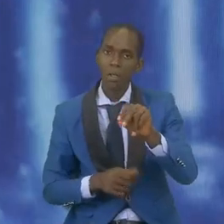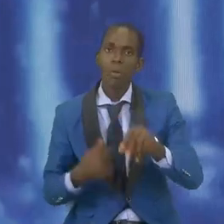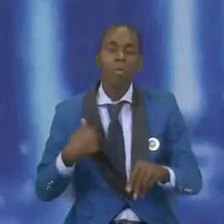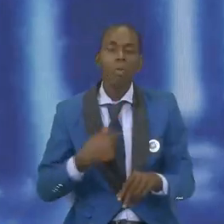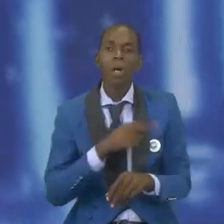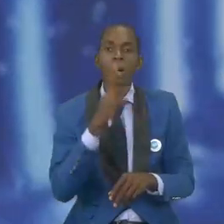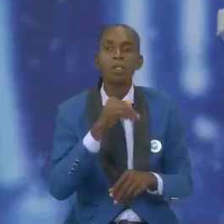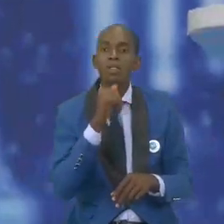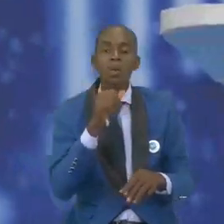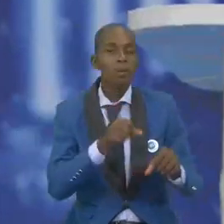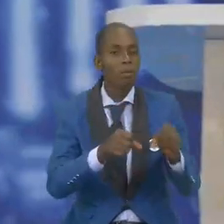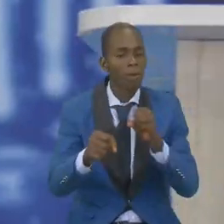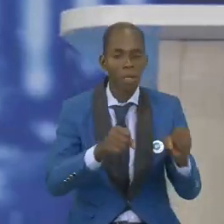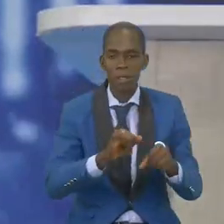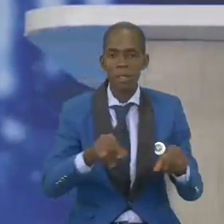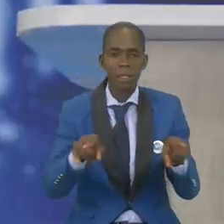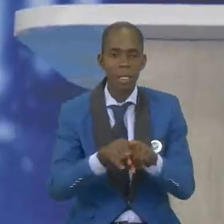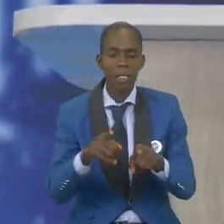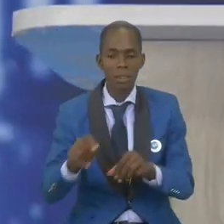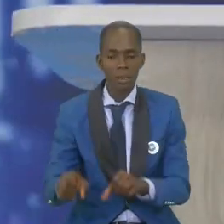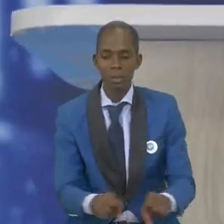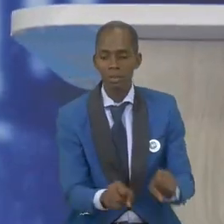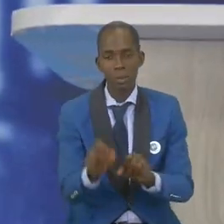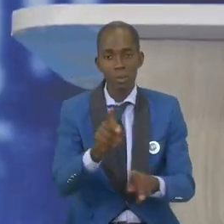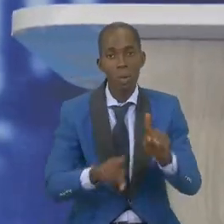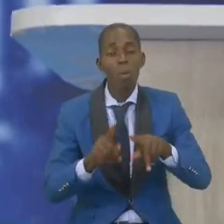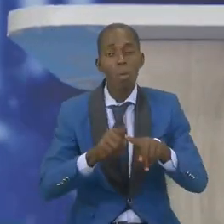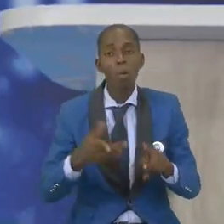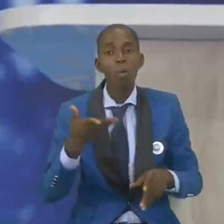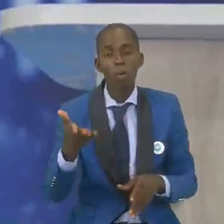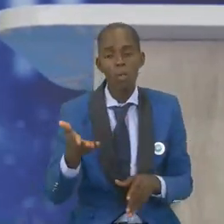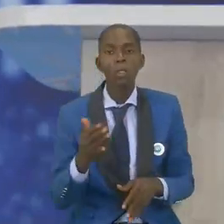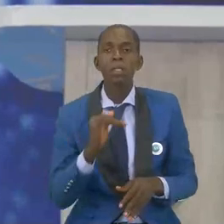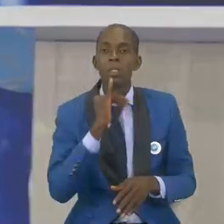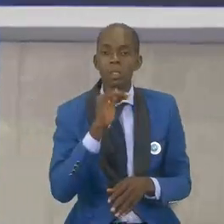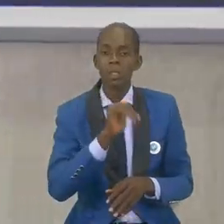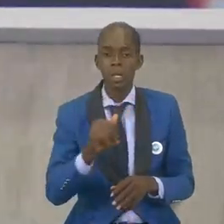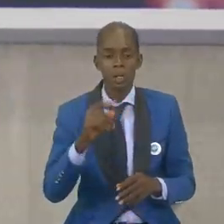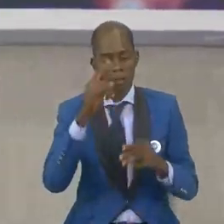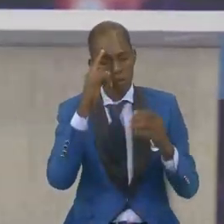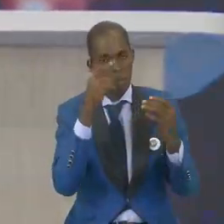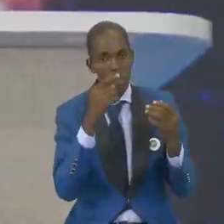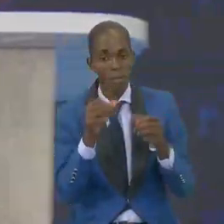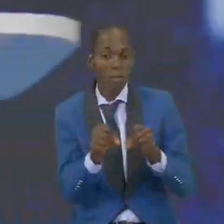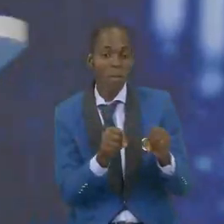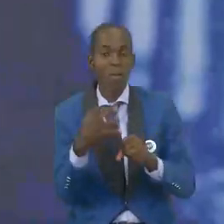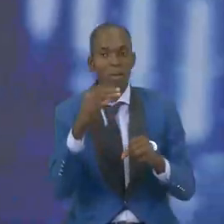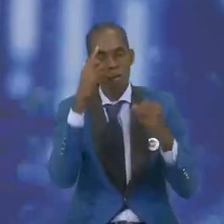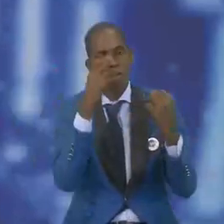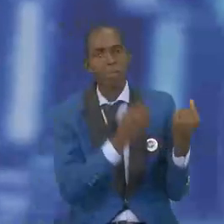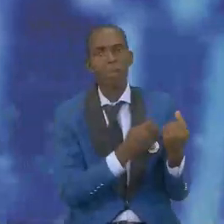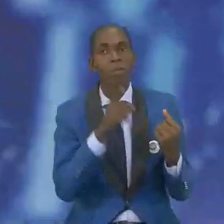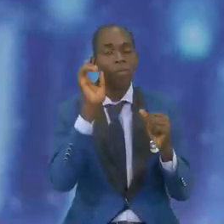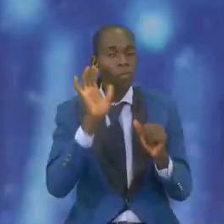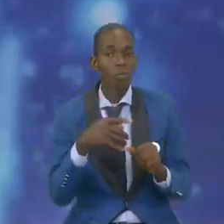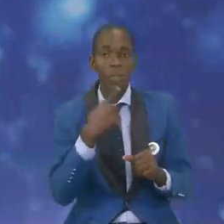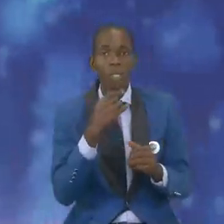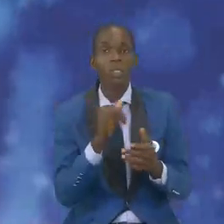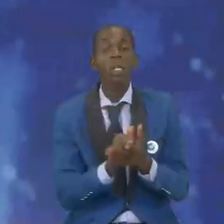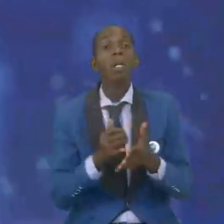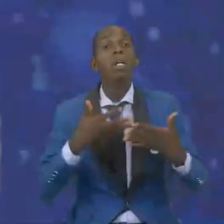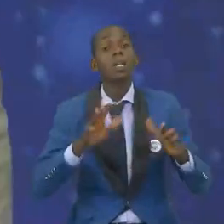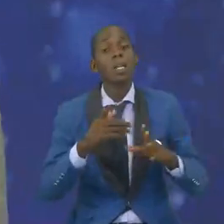enfant de Dieu ne se bat pas. Ah, ah. Et tu ne dois pas te battre comme les gens le font dans la rue. Mais il y a le combat de la foi. Tu